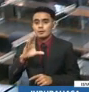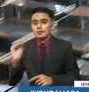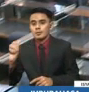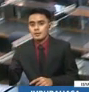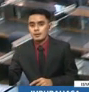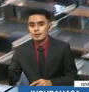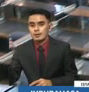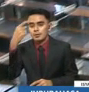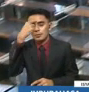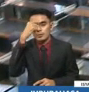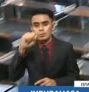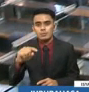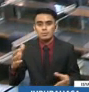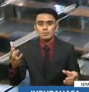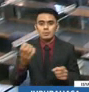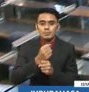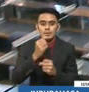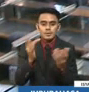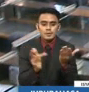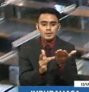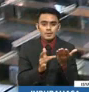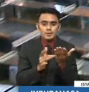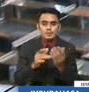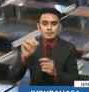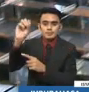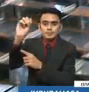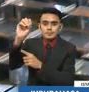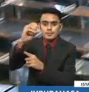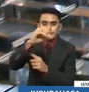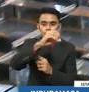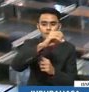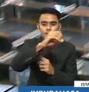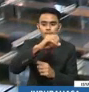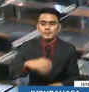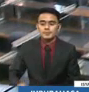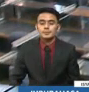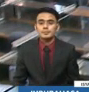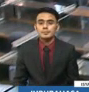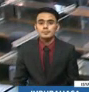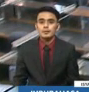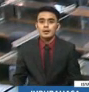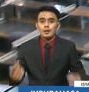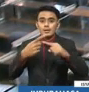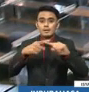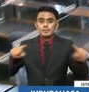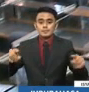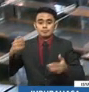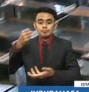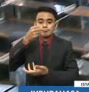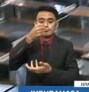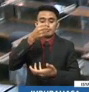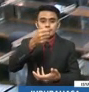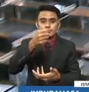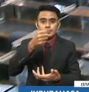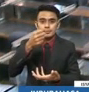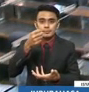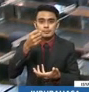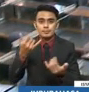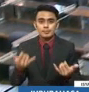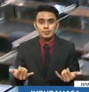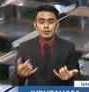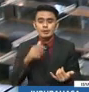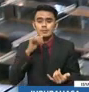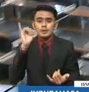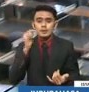sebagainya untuk mendapatkan teknologi satelit. Tetapi dalam dari segi peruntukan yang ada, semalam juga